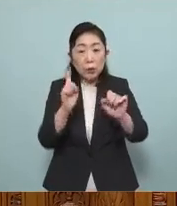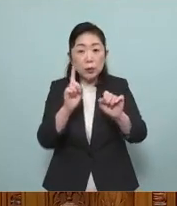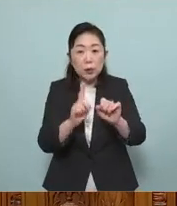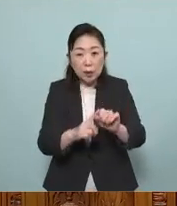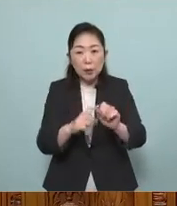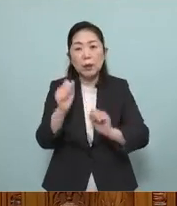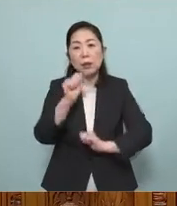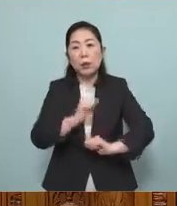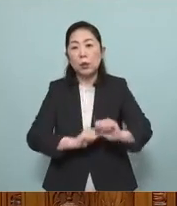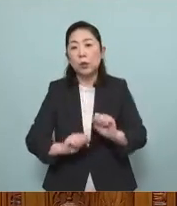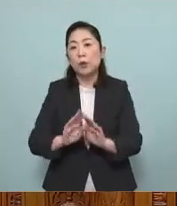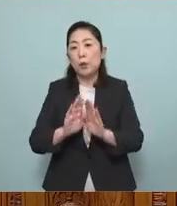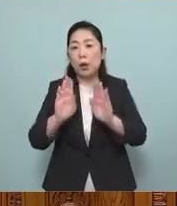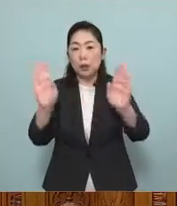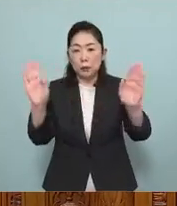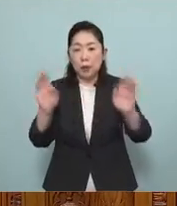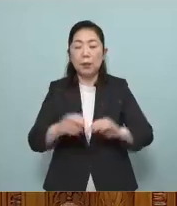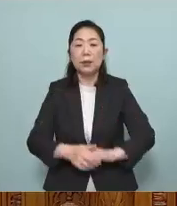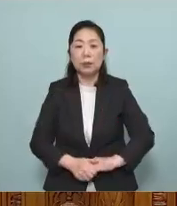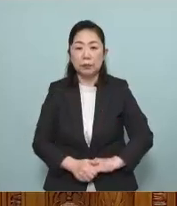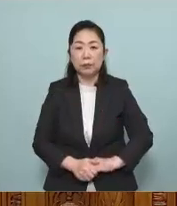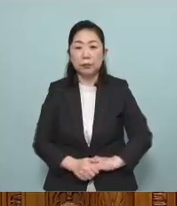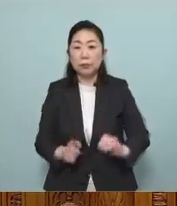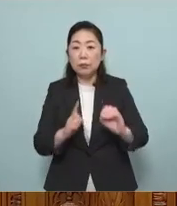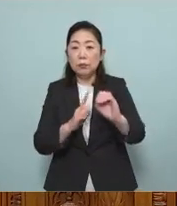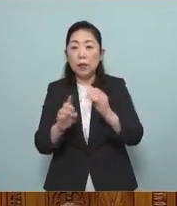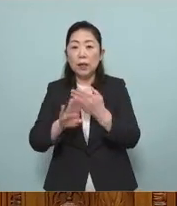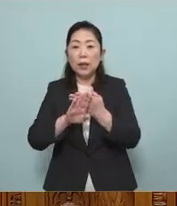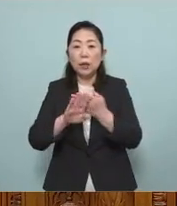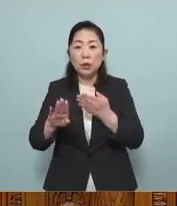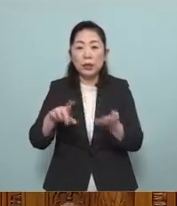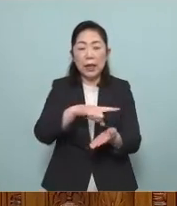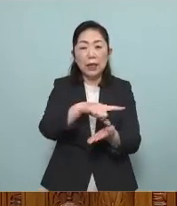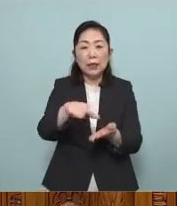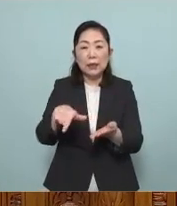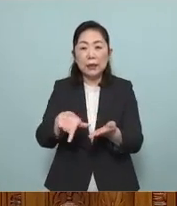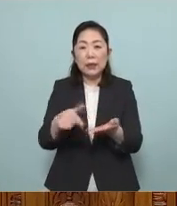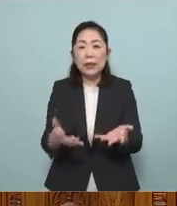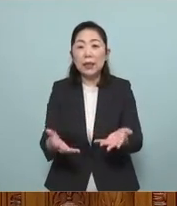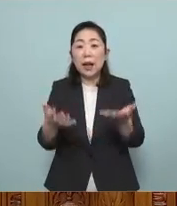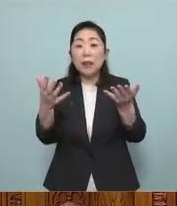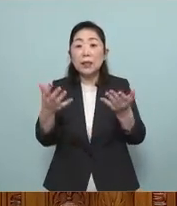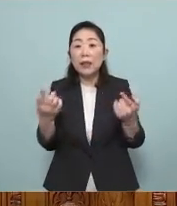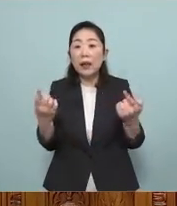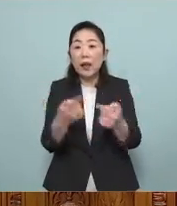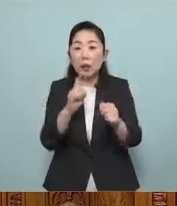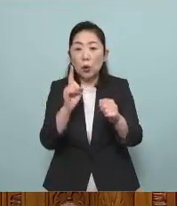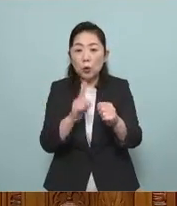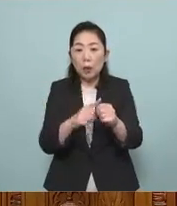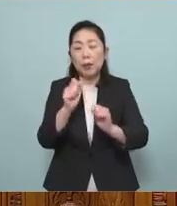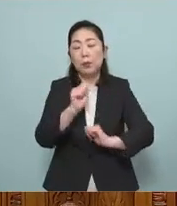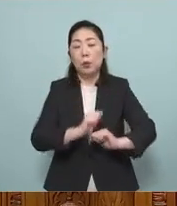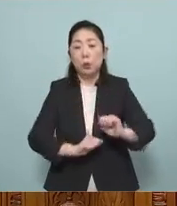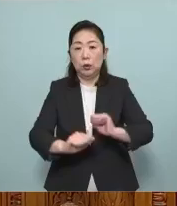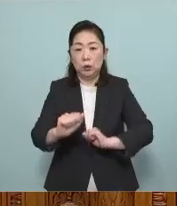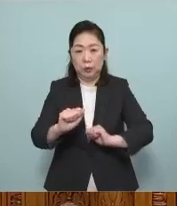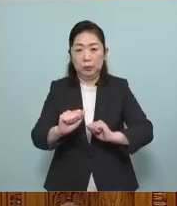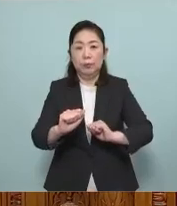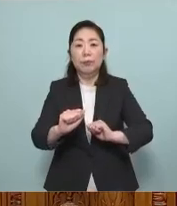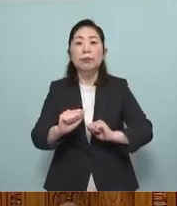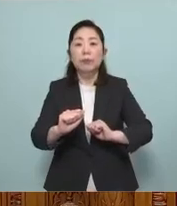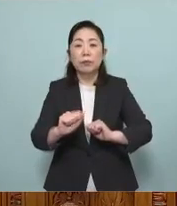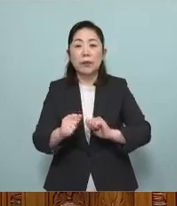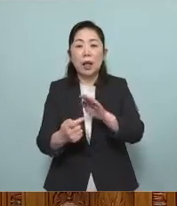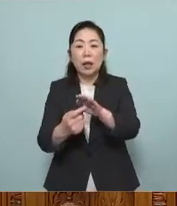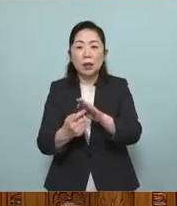に取り組みます。デジタル以外の地域活性化にもしっかりと取り組みます。農